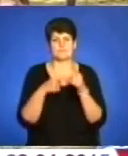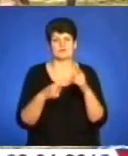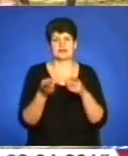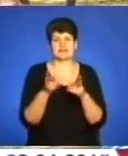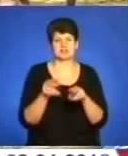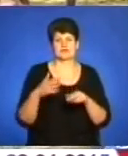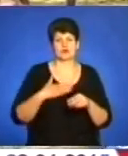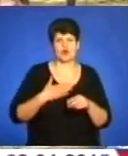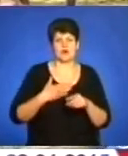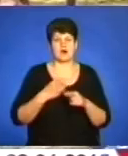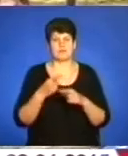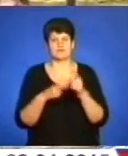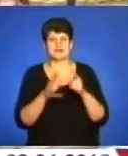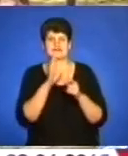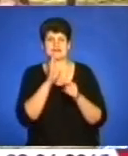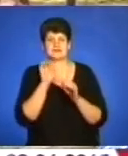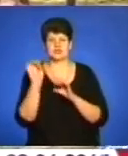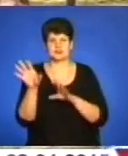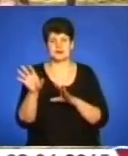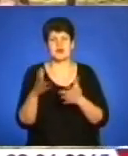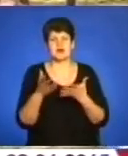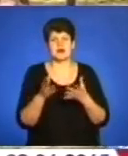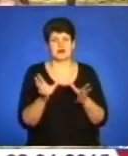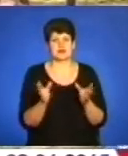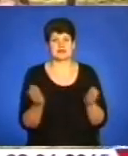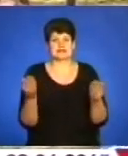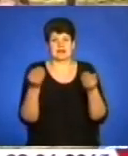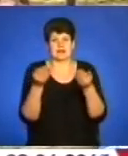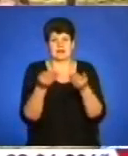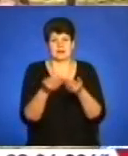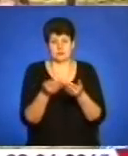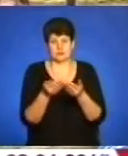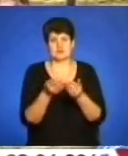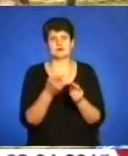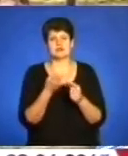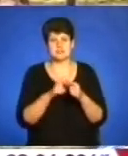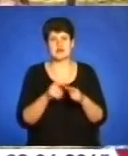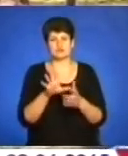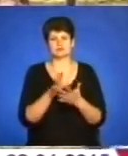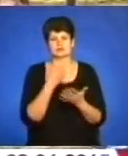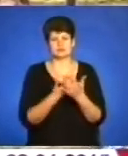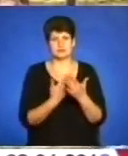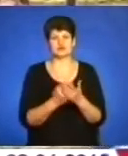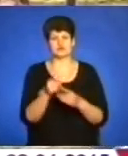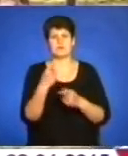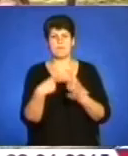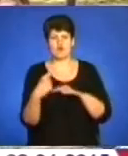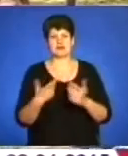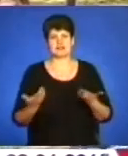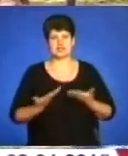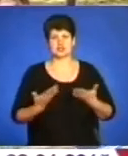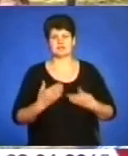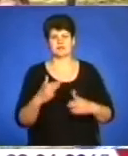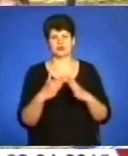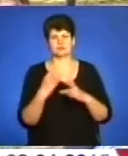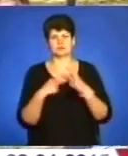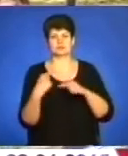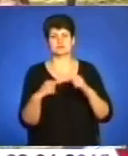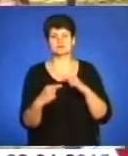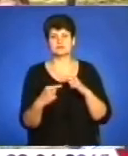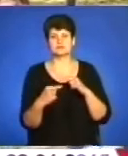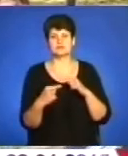друга половина в його дівчини. Після повернення війни ці два листка складалися докупи. Це було символом того, що він повернеться з війни живим, вона його дочекається, і в них буде разом далі жити.